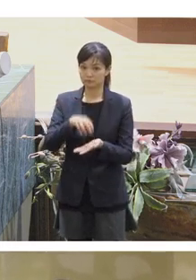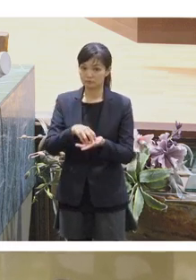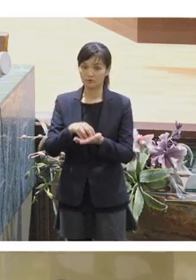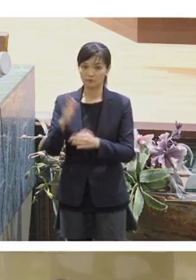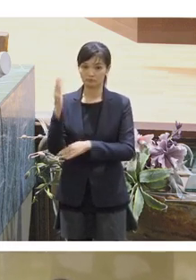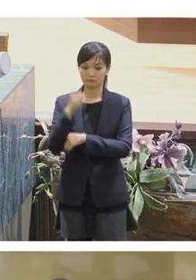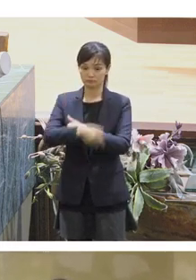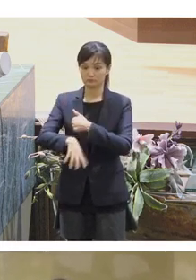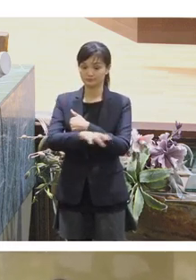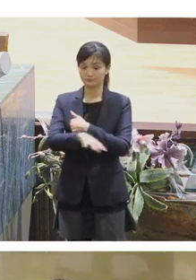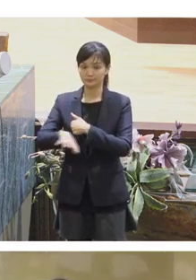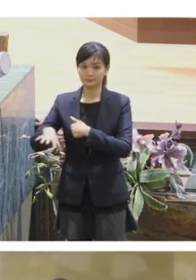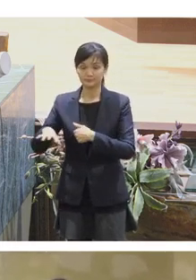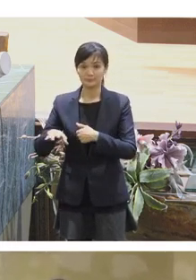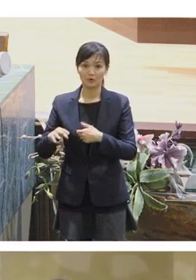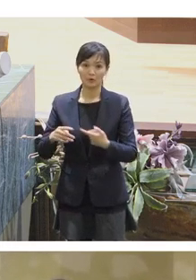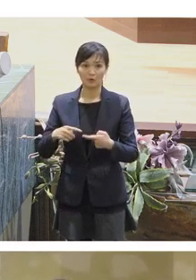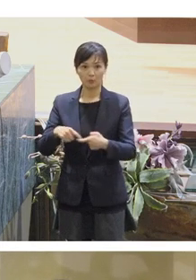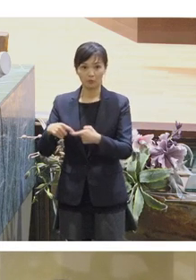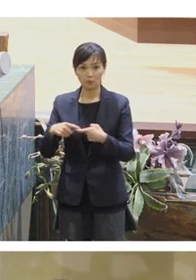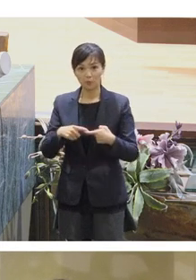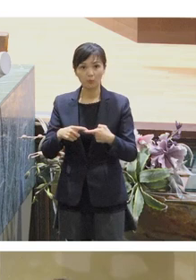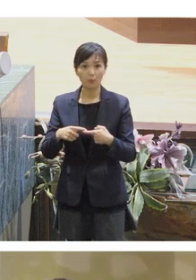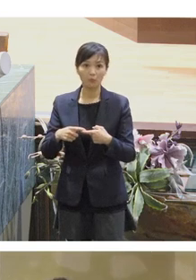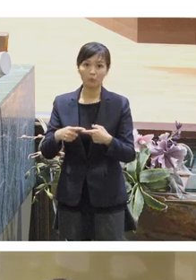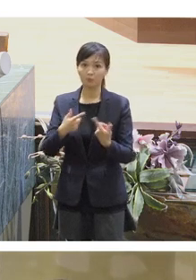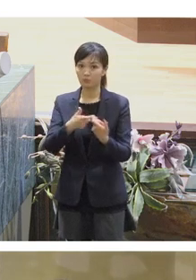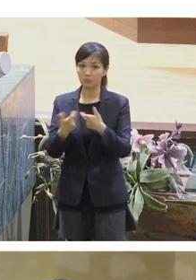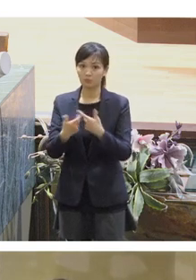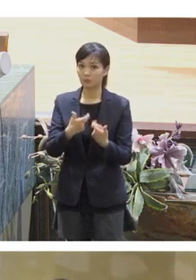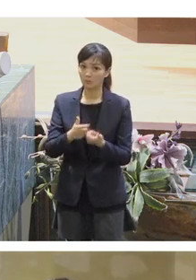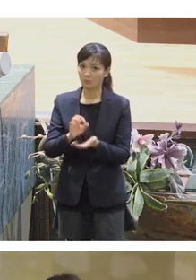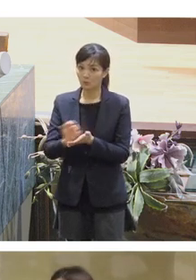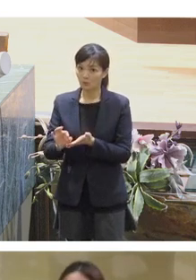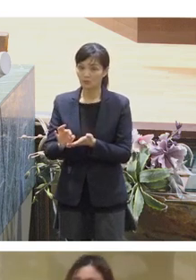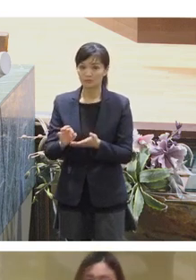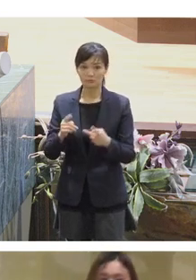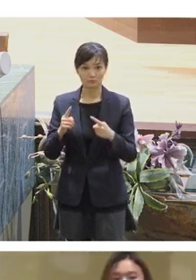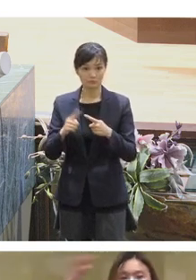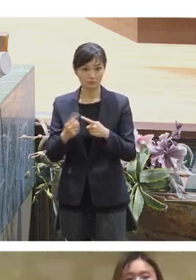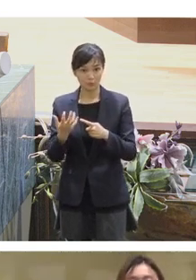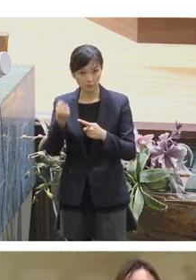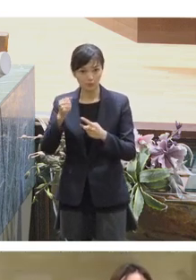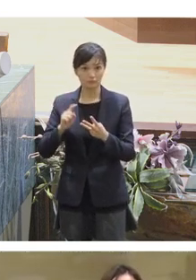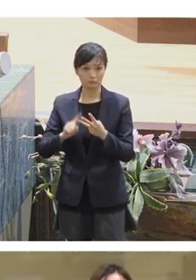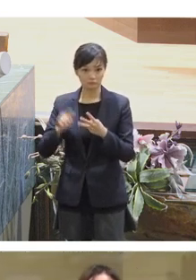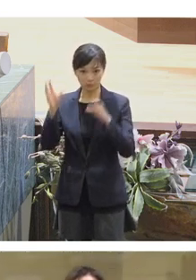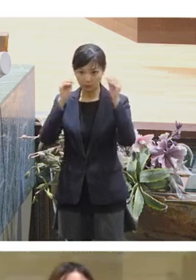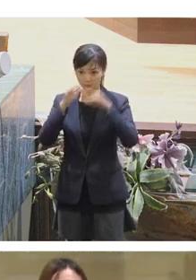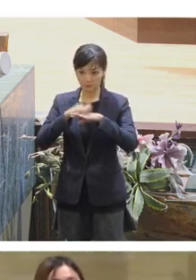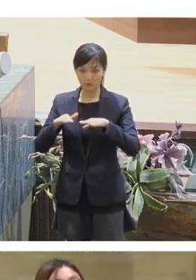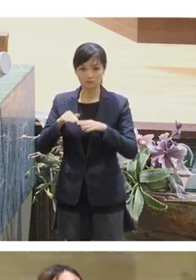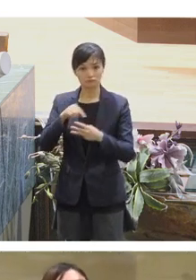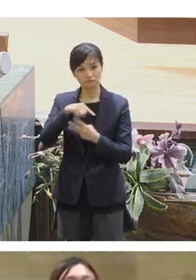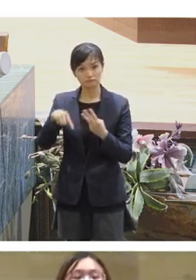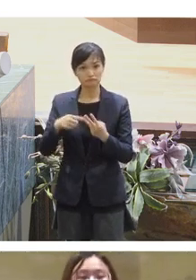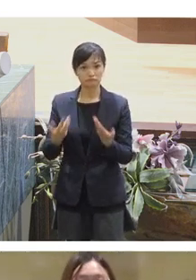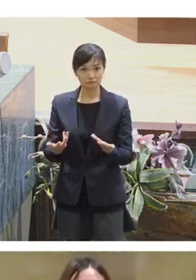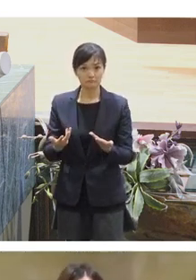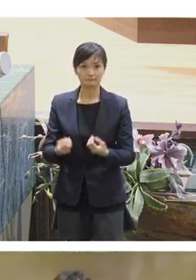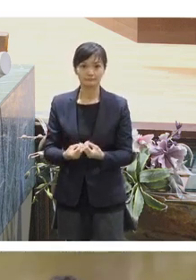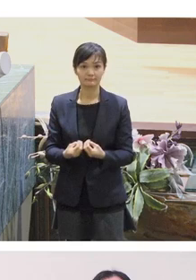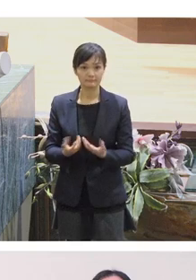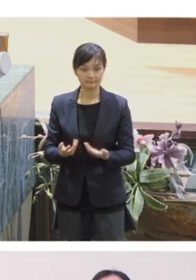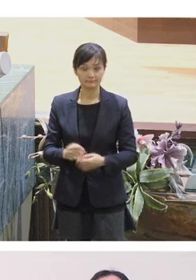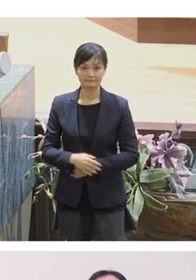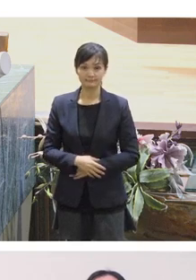资安与人权争议的看法。那我希望结合第二题就统一把 EID 在一个地方回答，